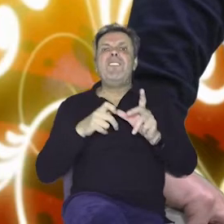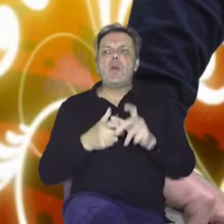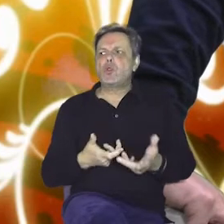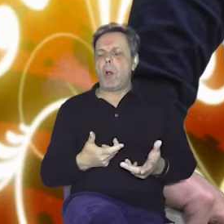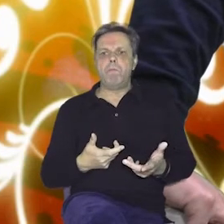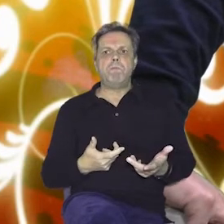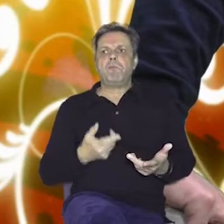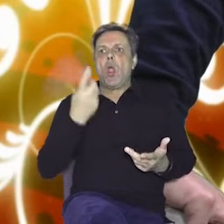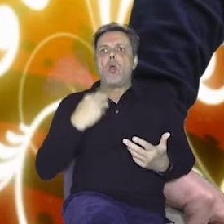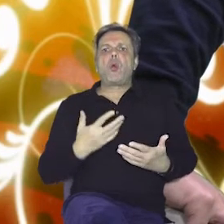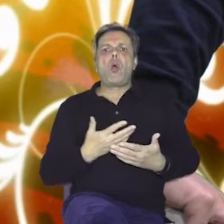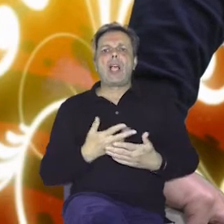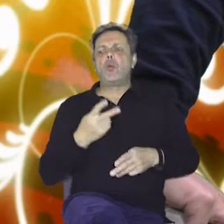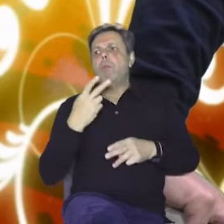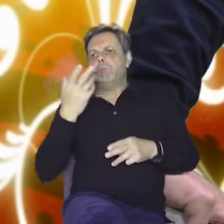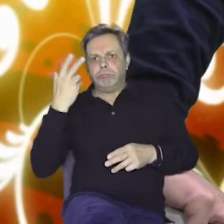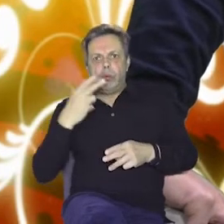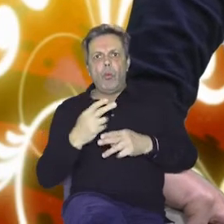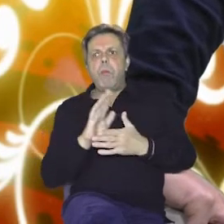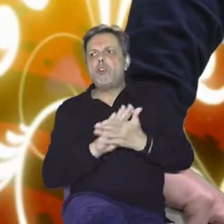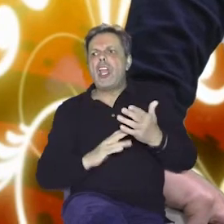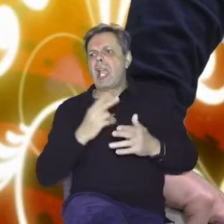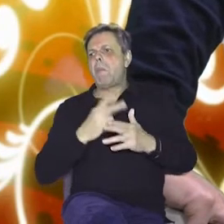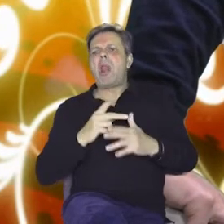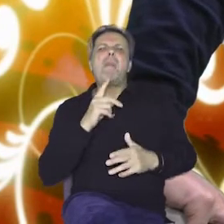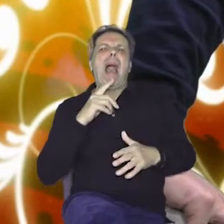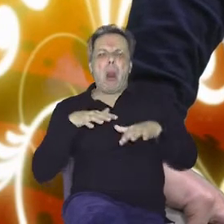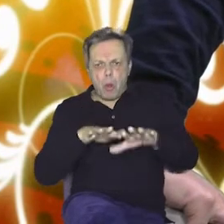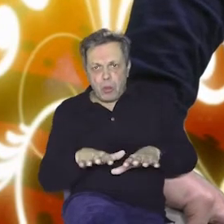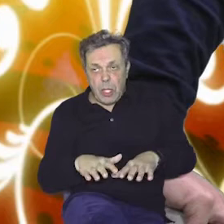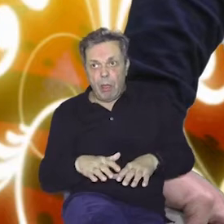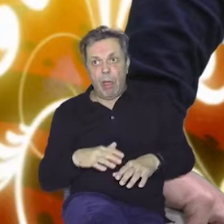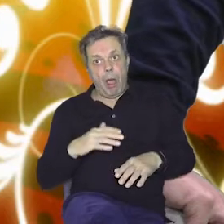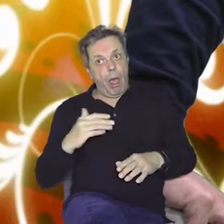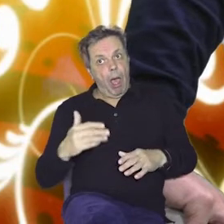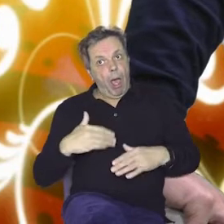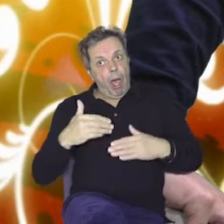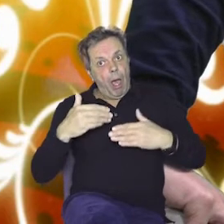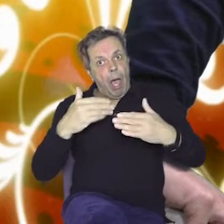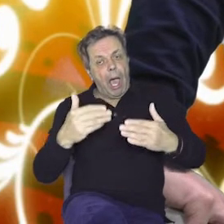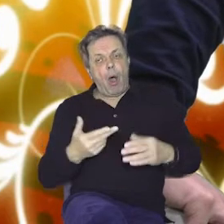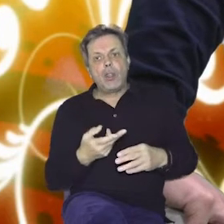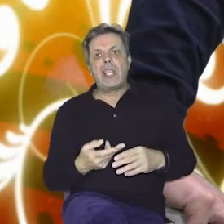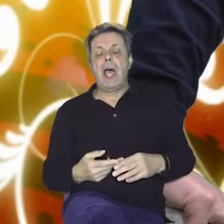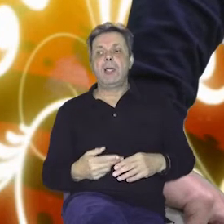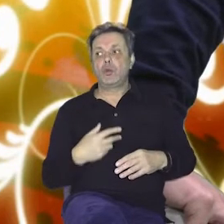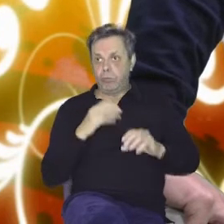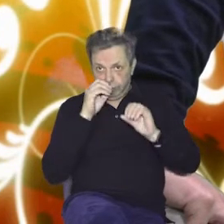su poboljevali u početku mali broj ljudi, a onda su